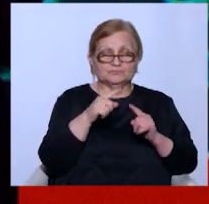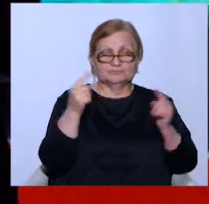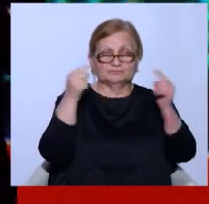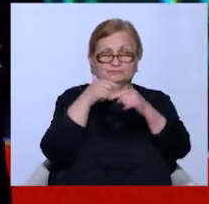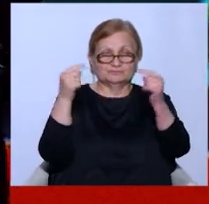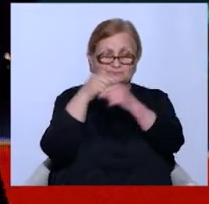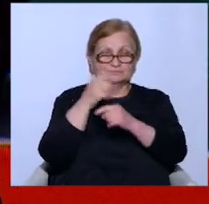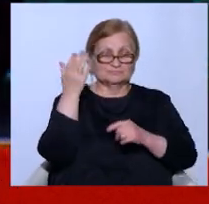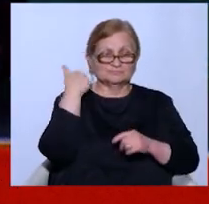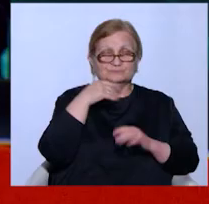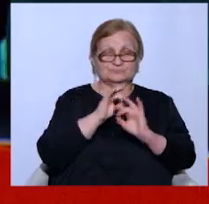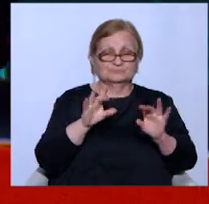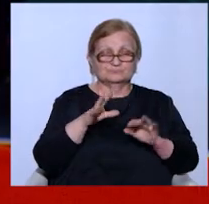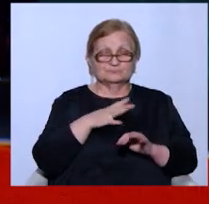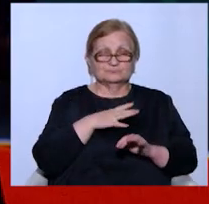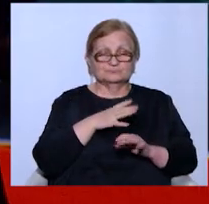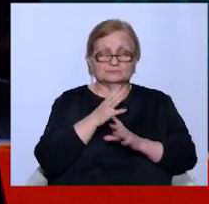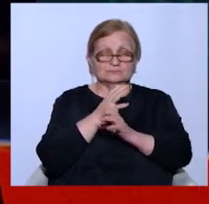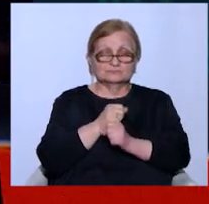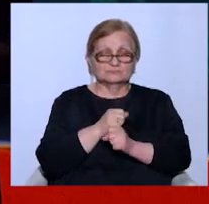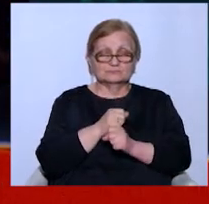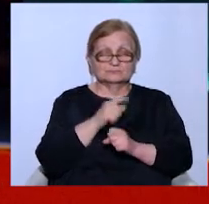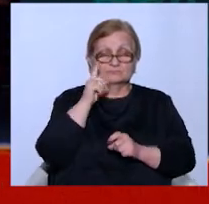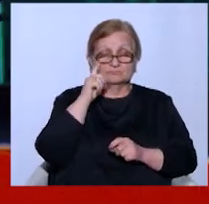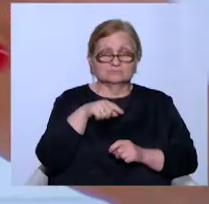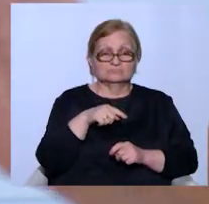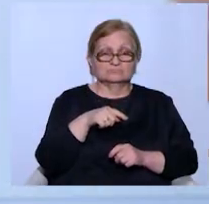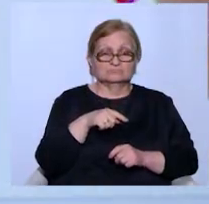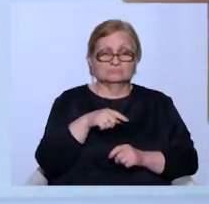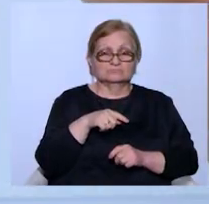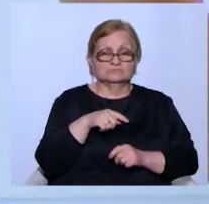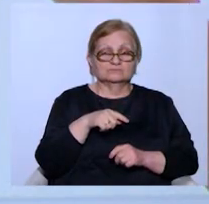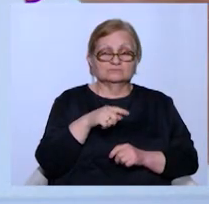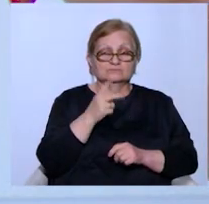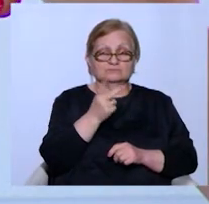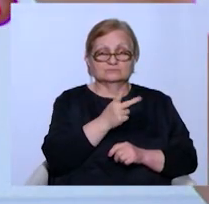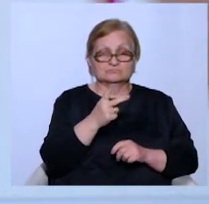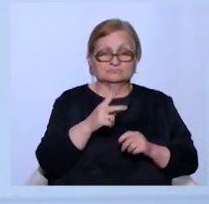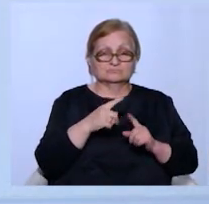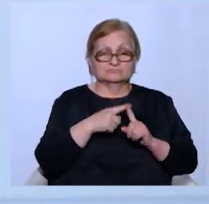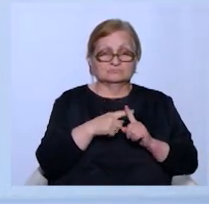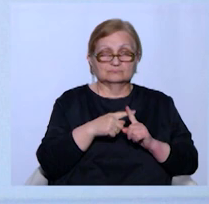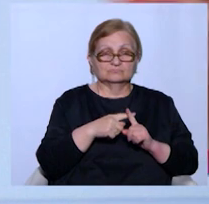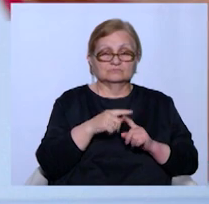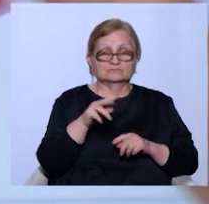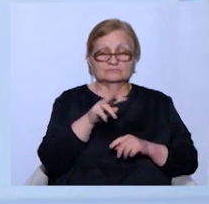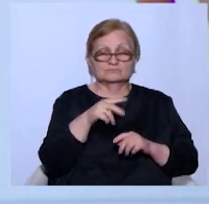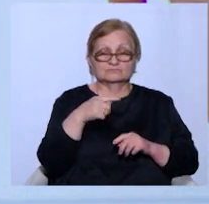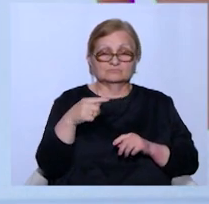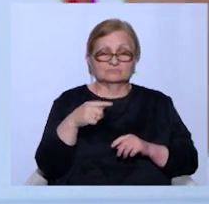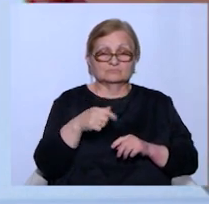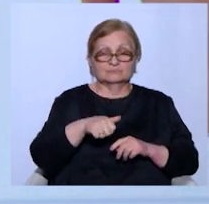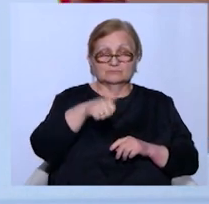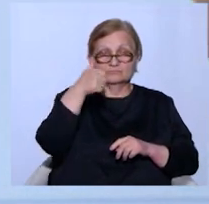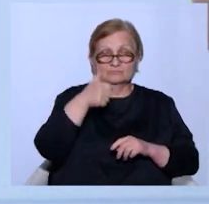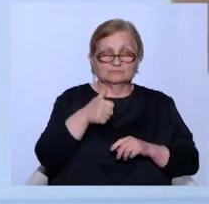მეორეზე. წინა გაკვეთილზე ვისწავლეთ, მაგრამ მოკლედ როგორ ვიცით უკვე რო ეს არის. ანუ როცა გვაქვს ორი რიცხვის ჯამი გამრავლებული იგივე ორი რიცხვის სხვაობაზე არის